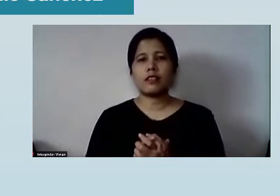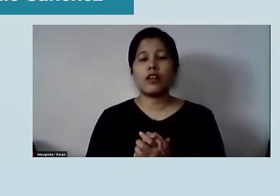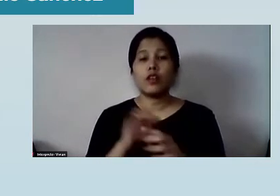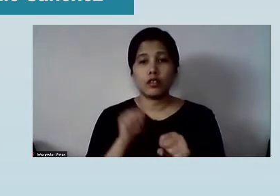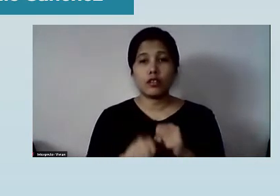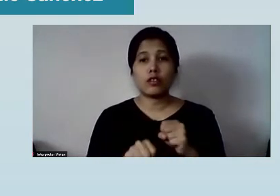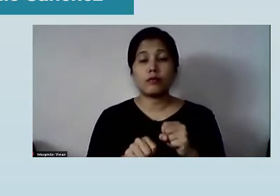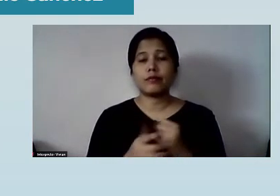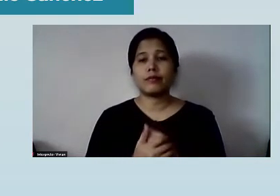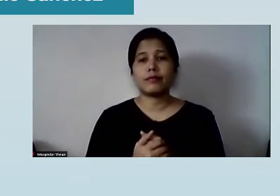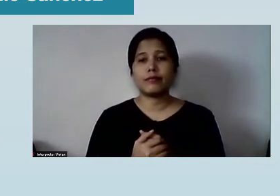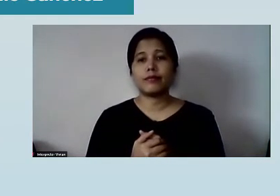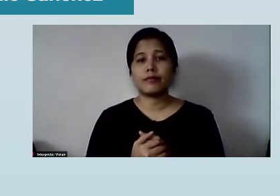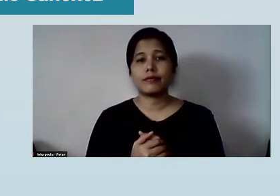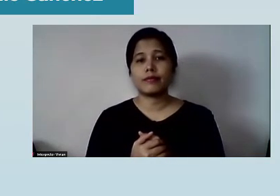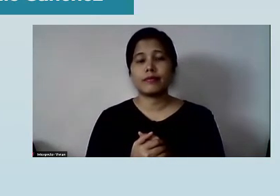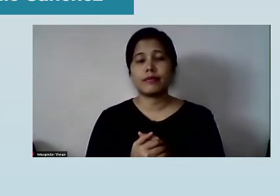yan po.